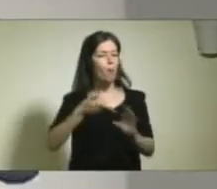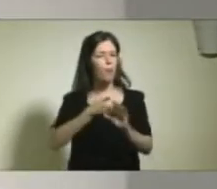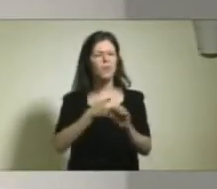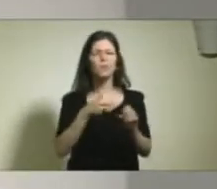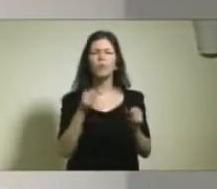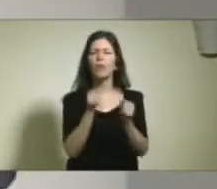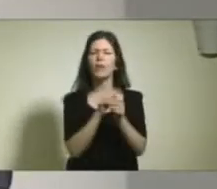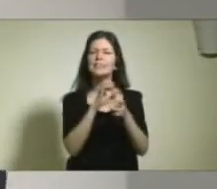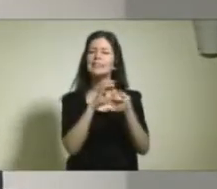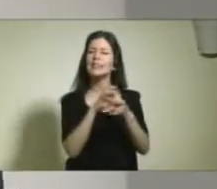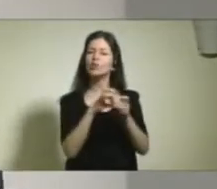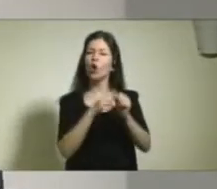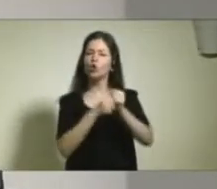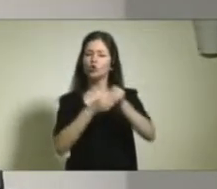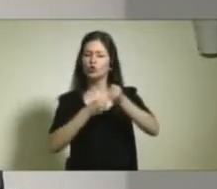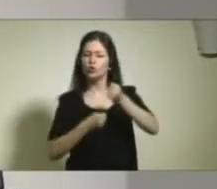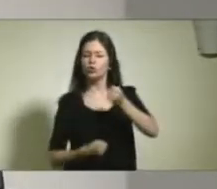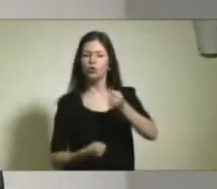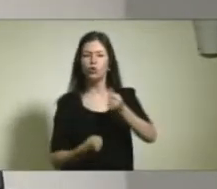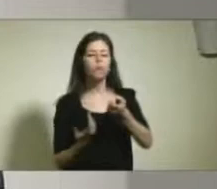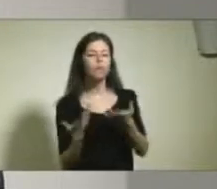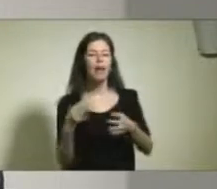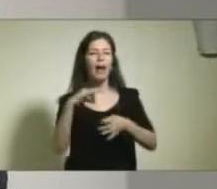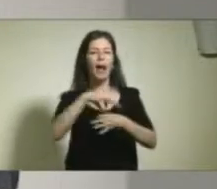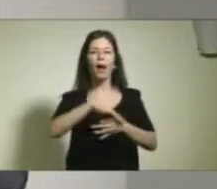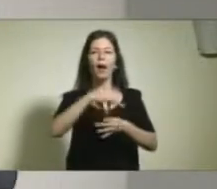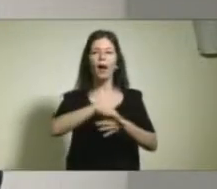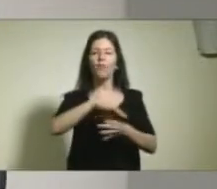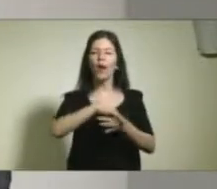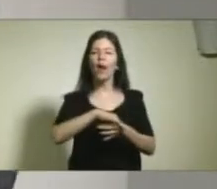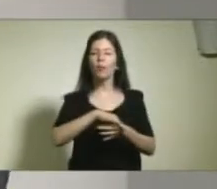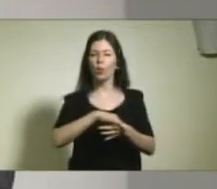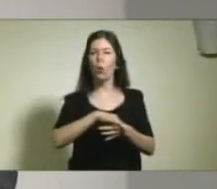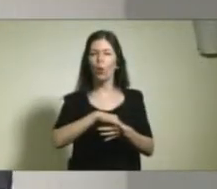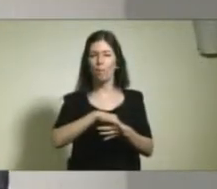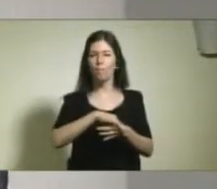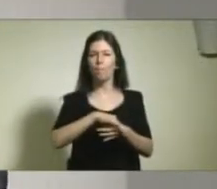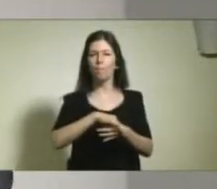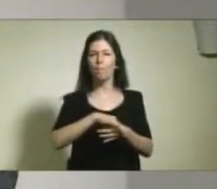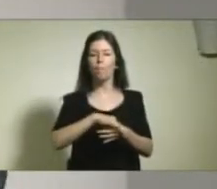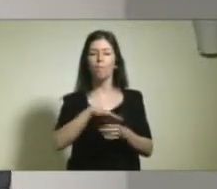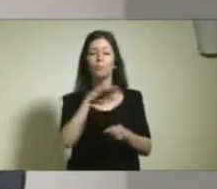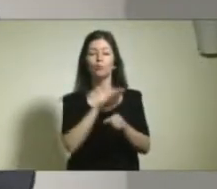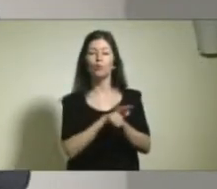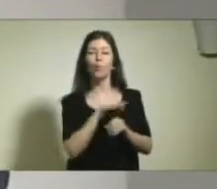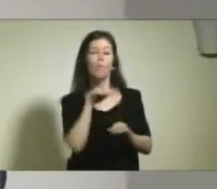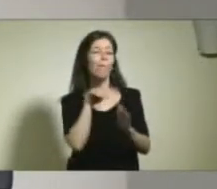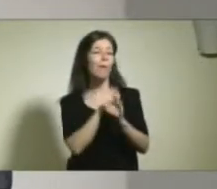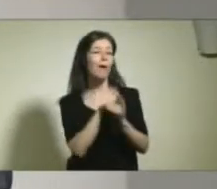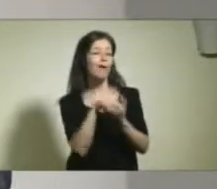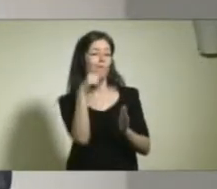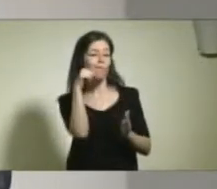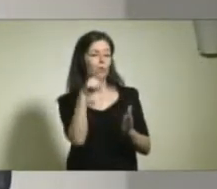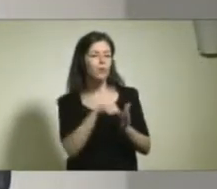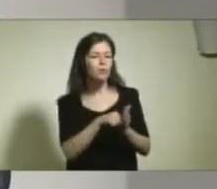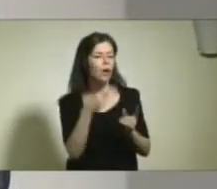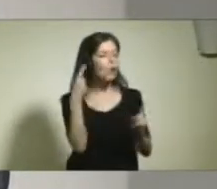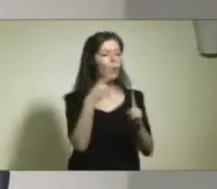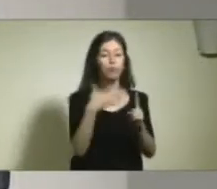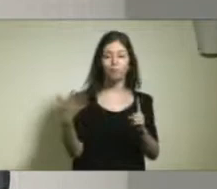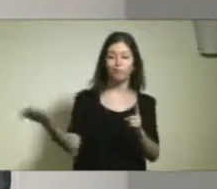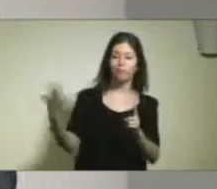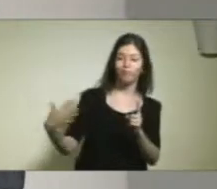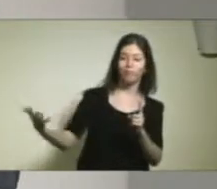là, sur le référendum qui a été fait sur la banque postale et pour inciter les gens à